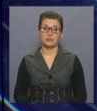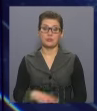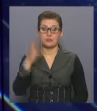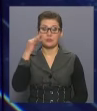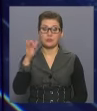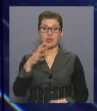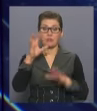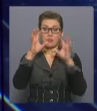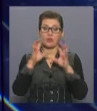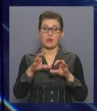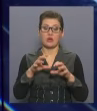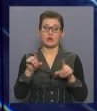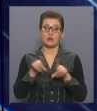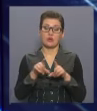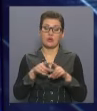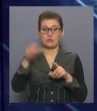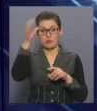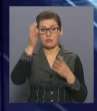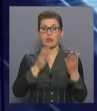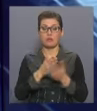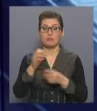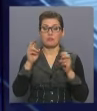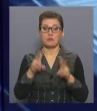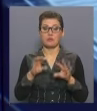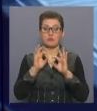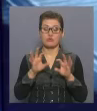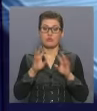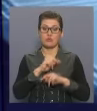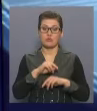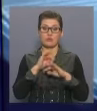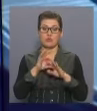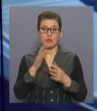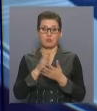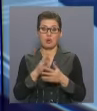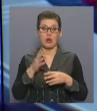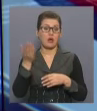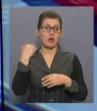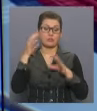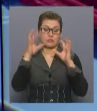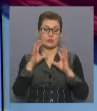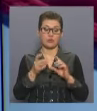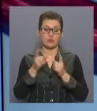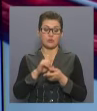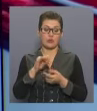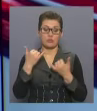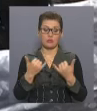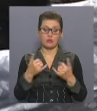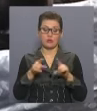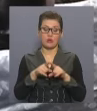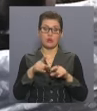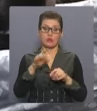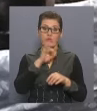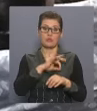Алматыда конституциялық реформаны білім саласының мамандарына түсіндіру жұмыстары жүріп жатыр. Ата заңға енген өзгерістерден бүгін